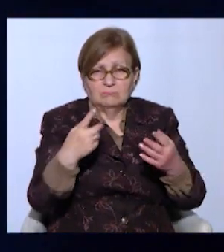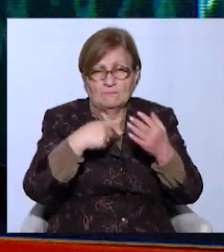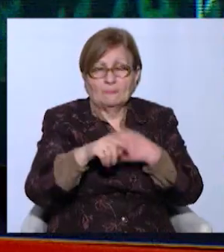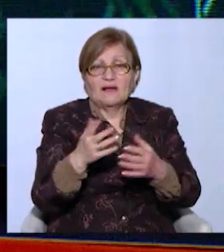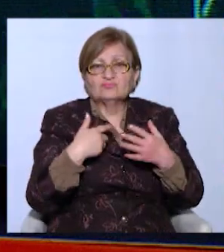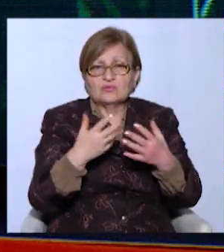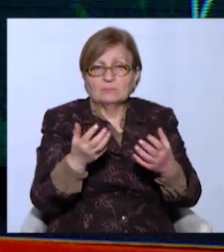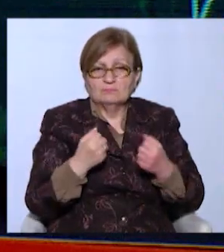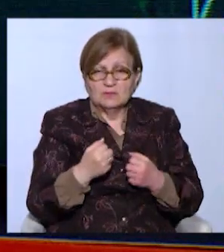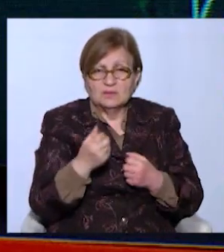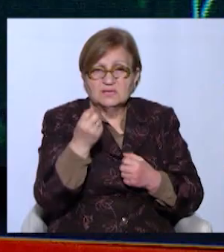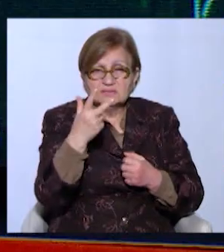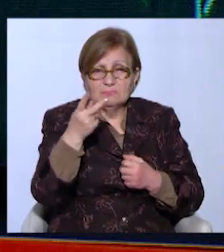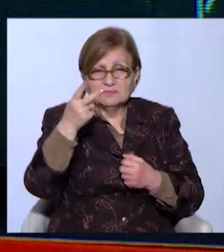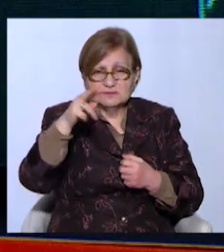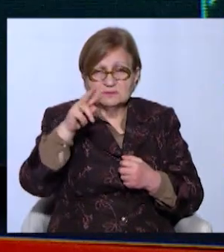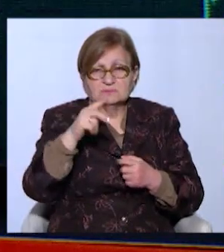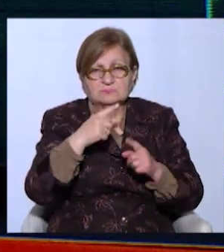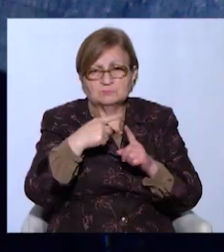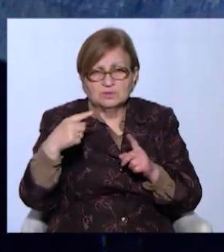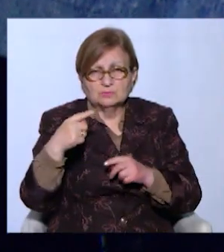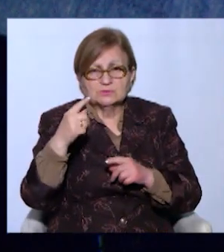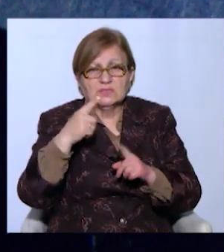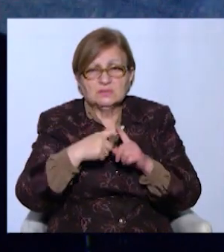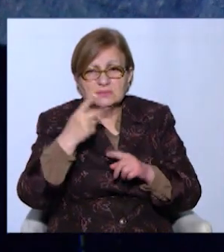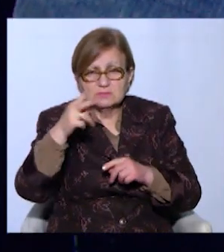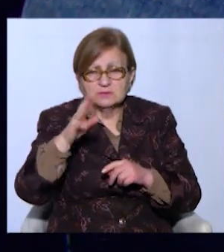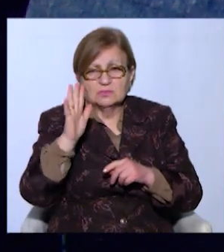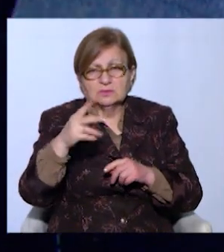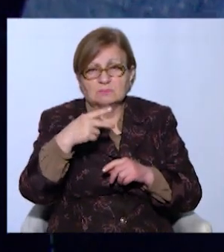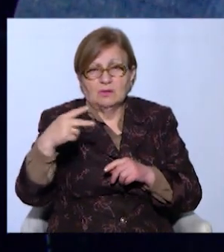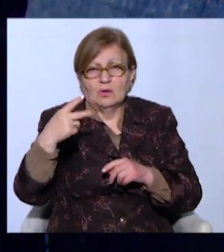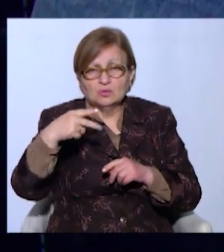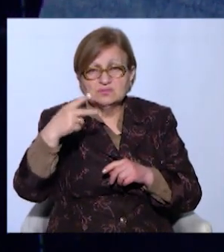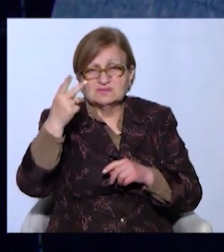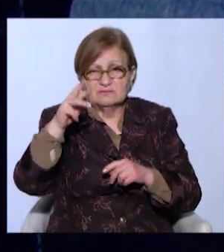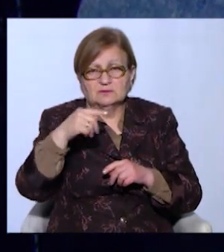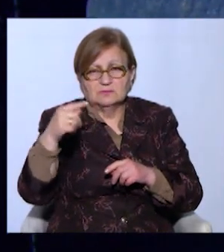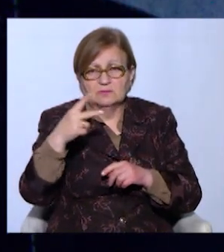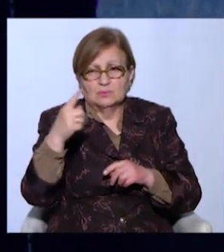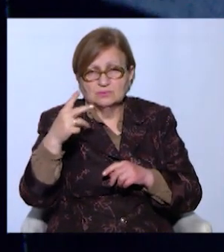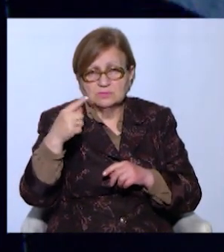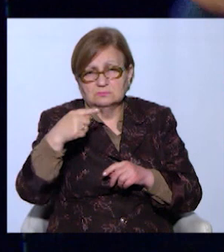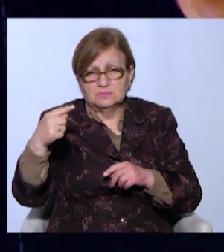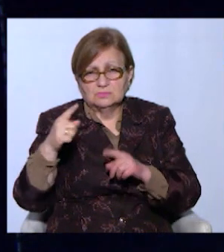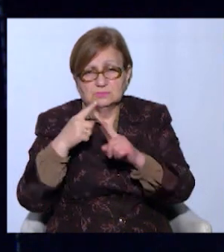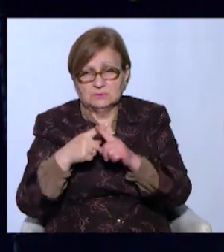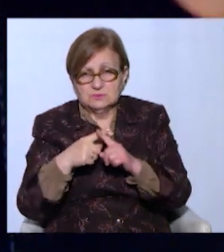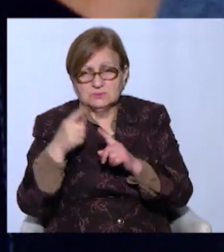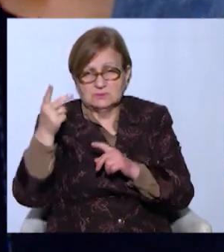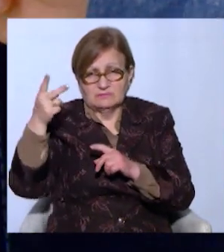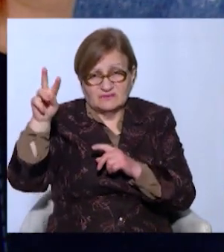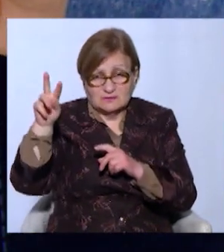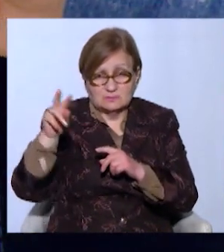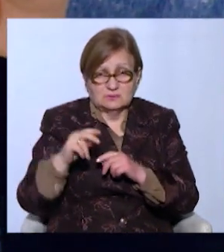კვადრატული განტოლება. 13-ის კვადრატს მინუს X კვადრატი უდრის 20-ის კვადრატს მინუს 21 მინუს X-ის კვადრატი.